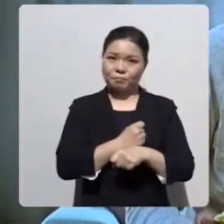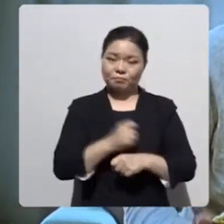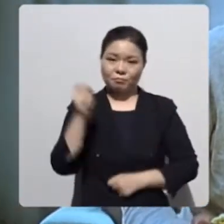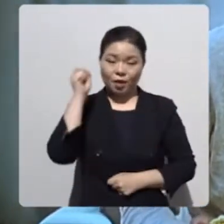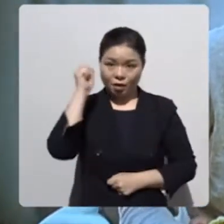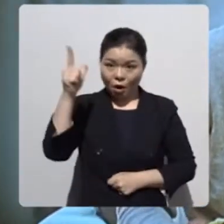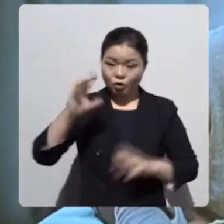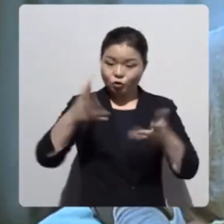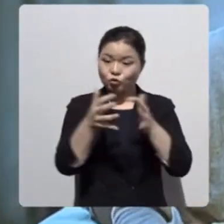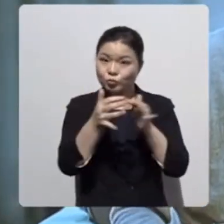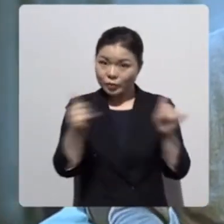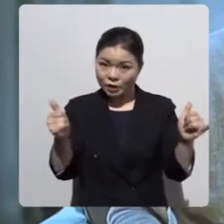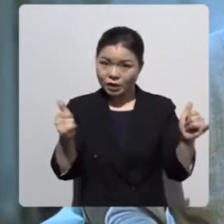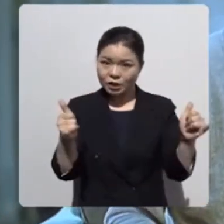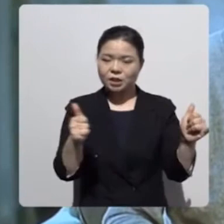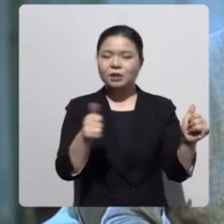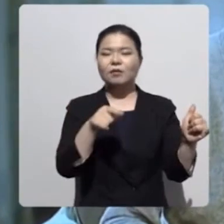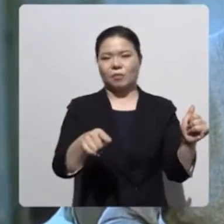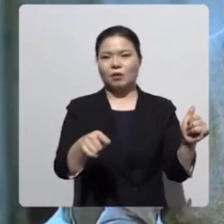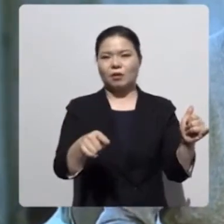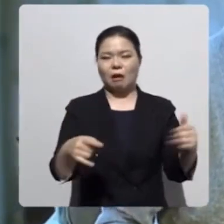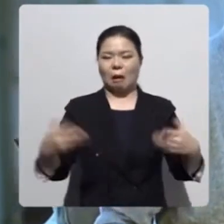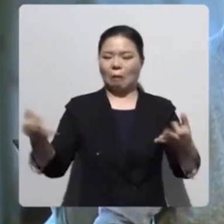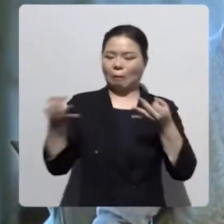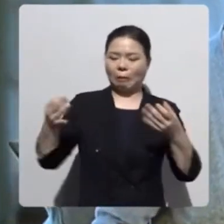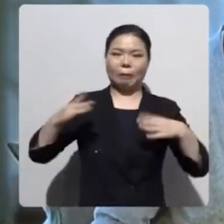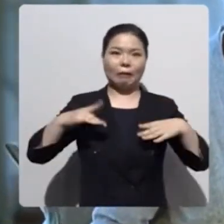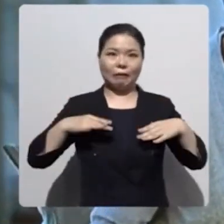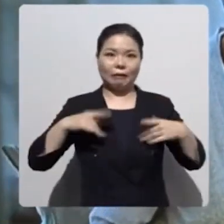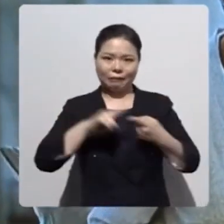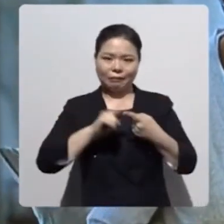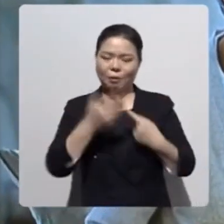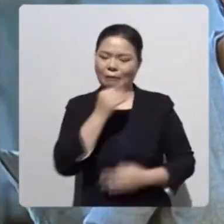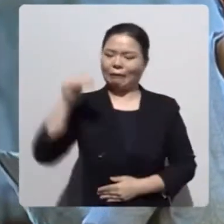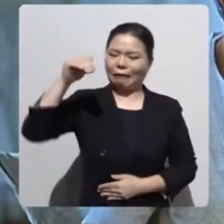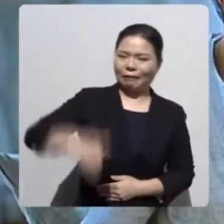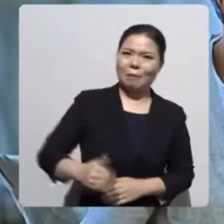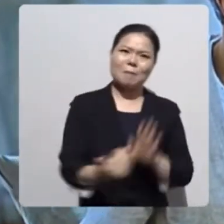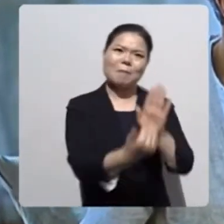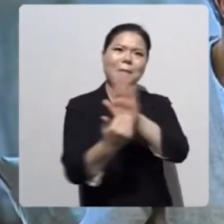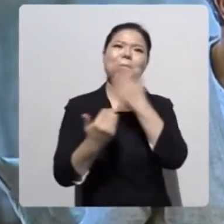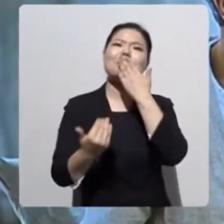깨어있는 국민만이 포퓰리즘이라는 복지의 타락을 막을 수 있습니다.